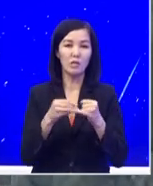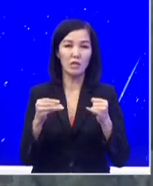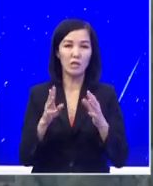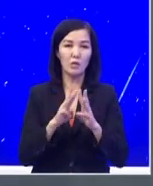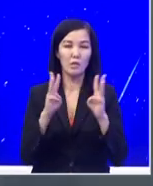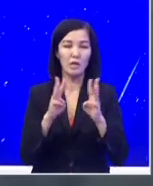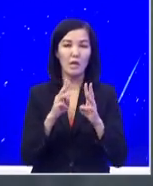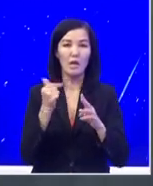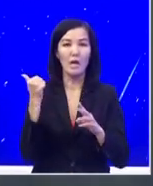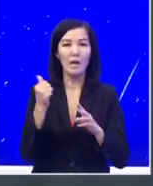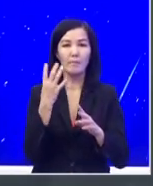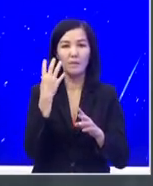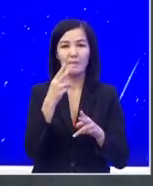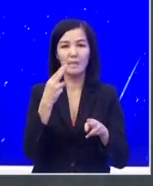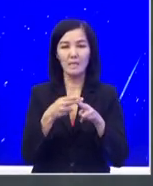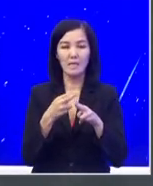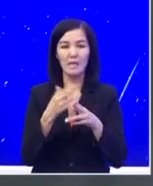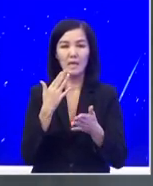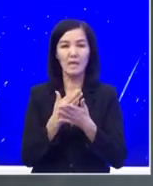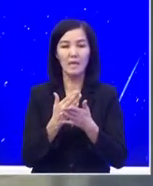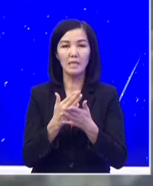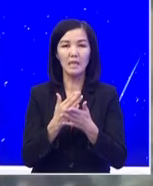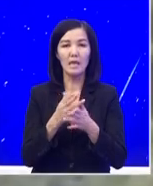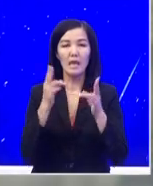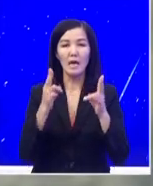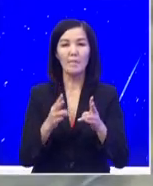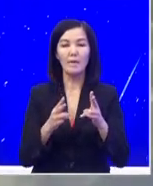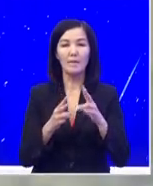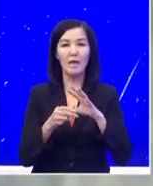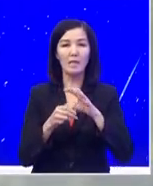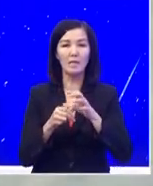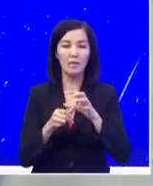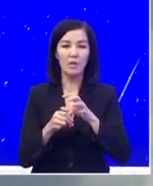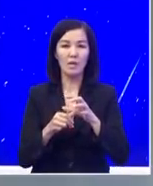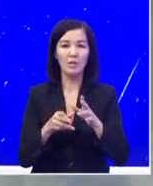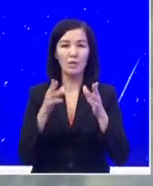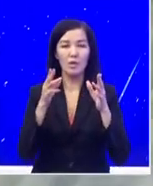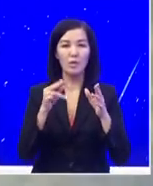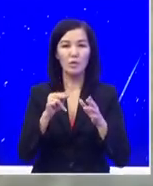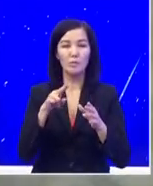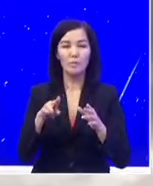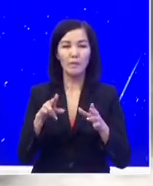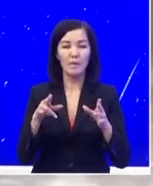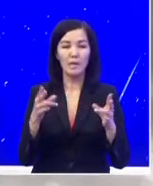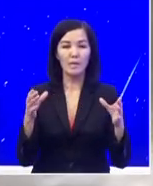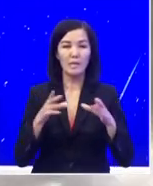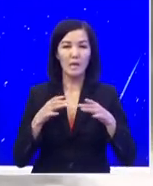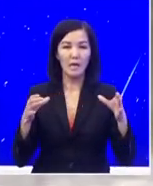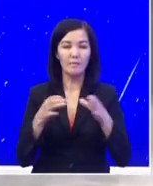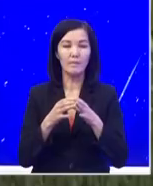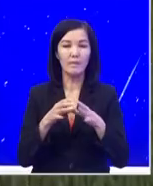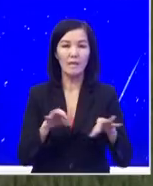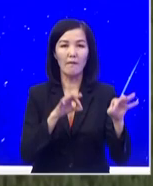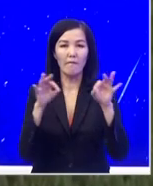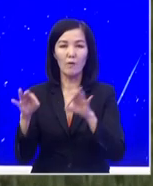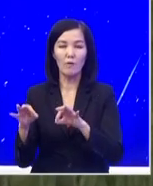сөндіруге аптап ыстық кедергі келтіріп тұр. Апат аймағына тікұшақтар, жүздеген төтеншелік тартылды. Тұрғындар қауіпсіз аймаққа